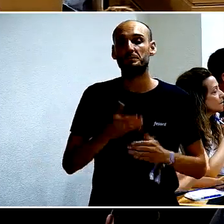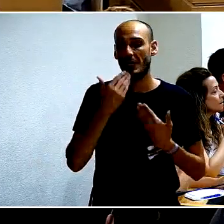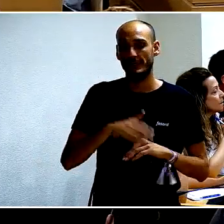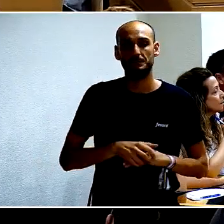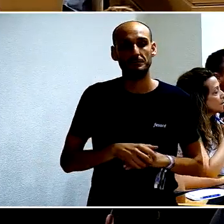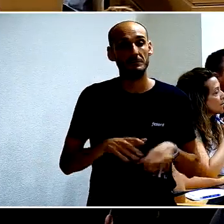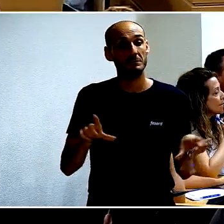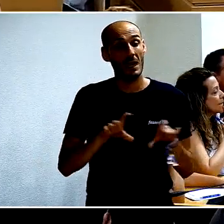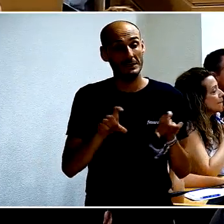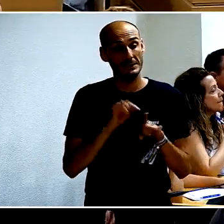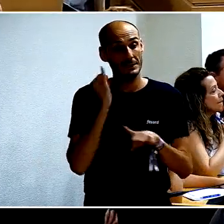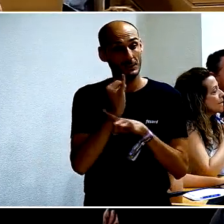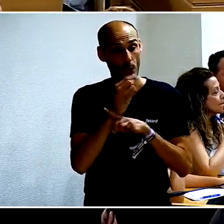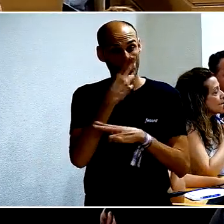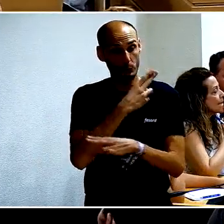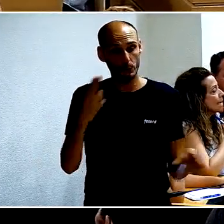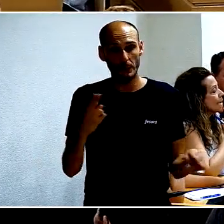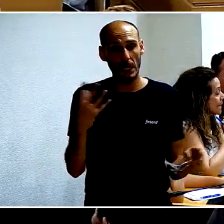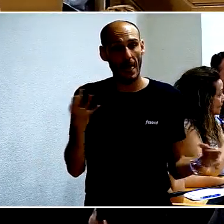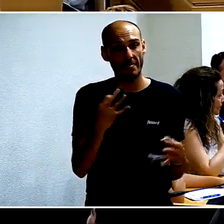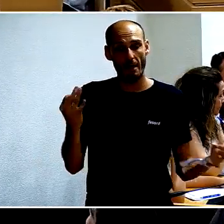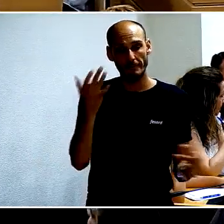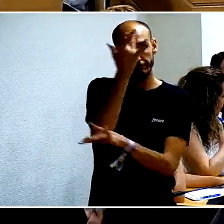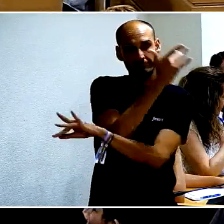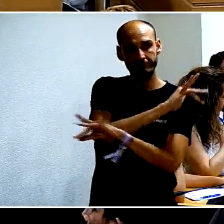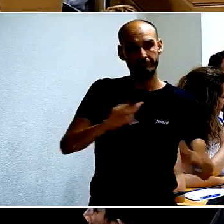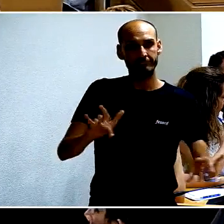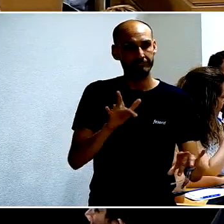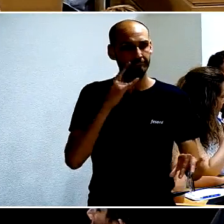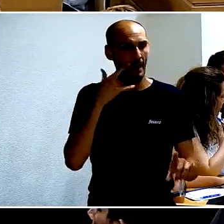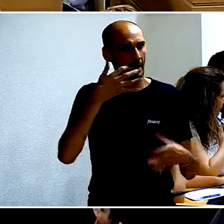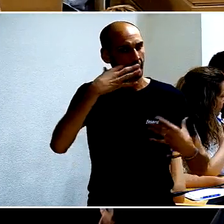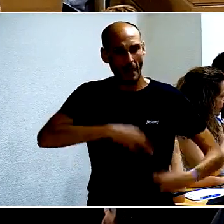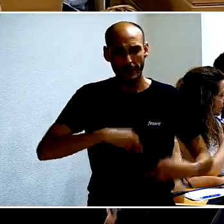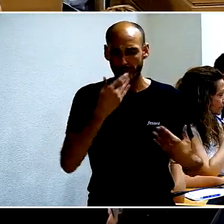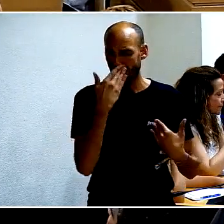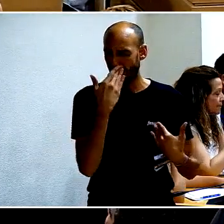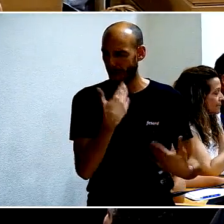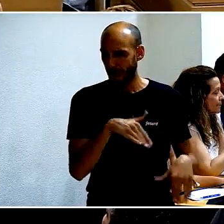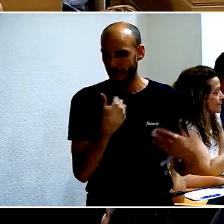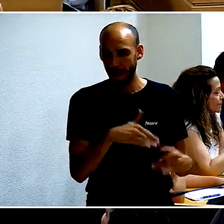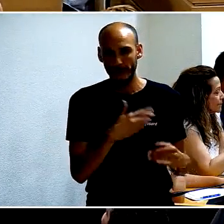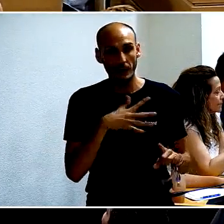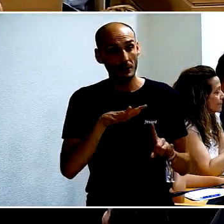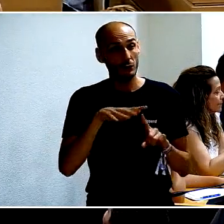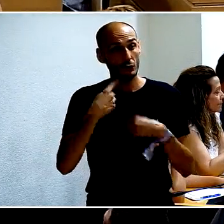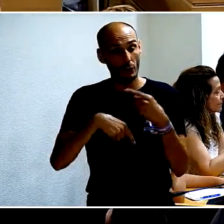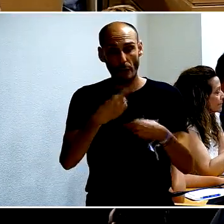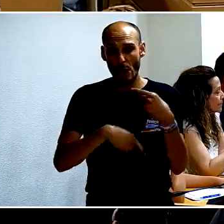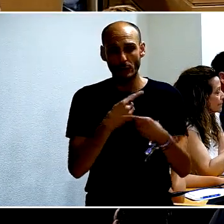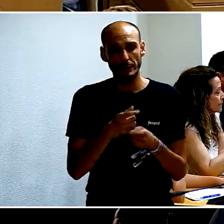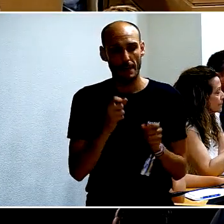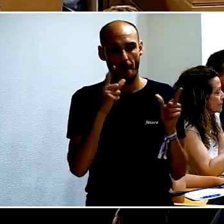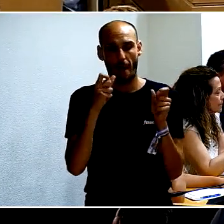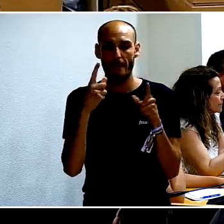entre altres coses, fer conscient la societat de la macabra realitat que dia rere dia ens indigna i ens esquinça amb notícies de dones